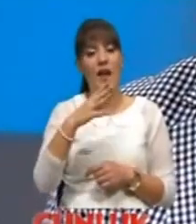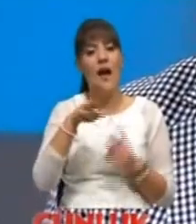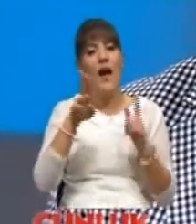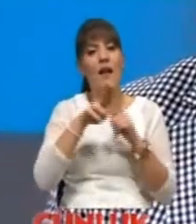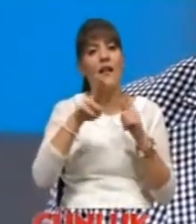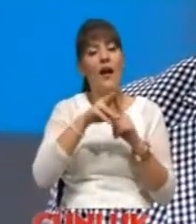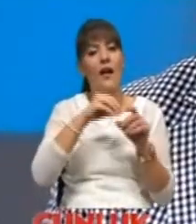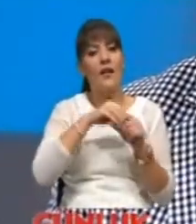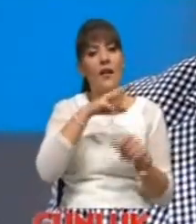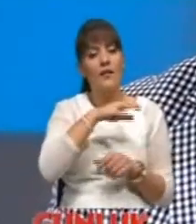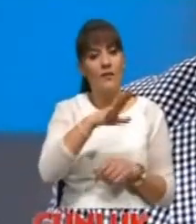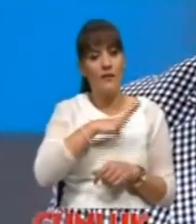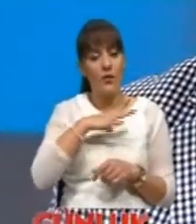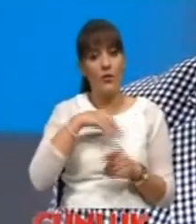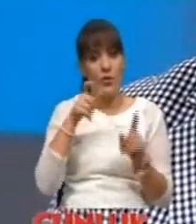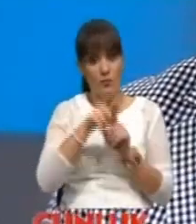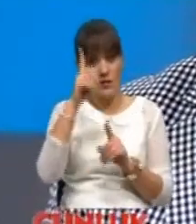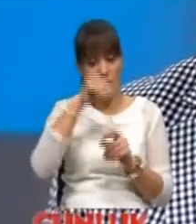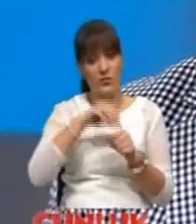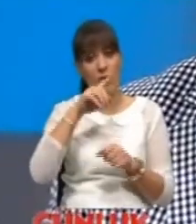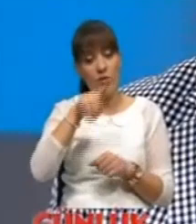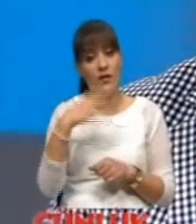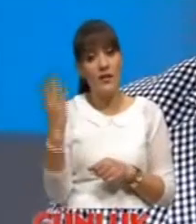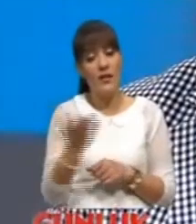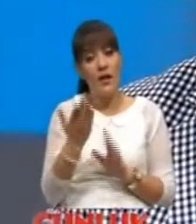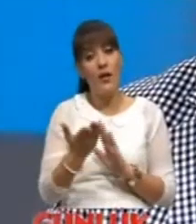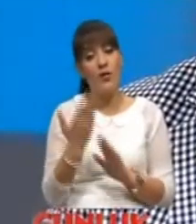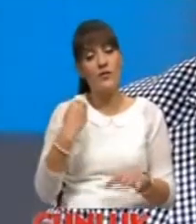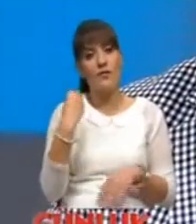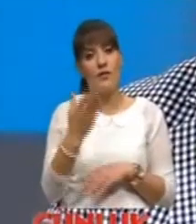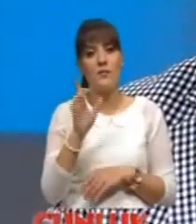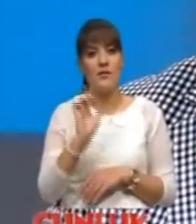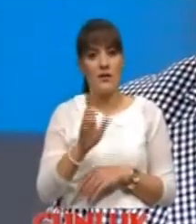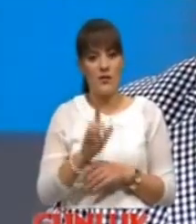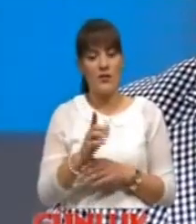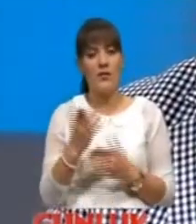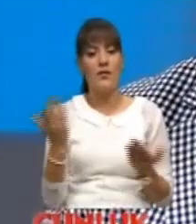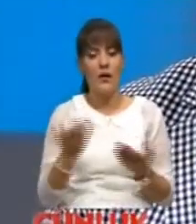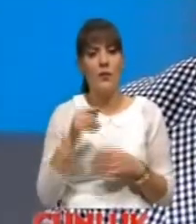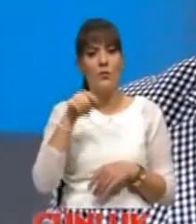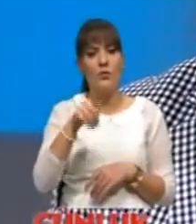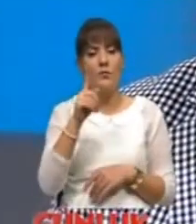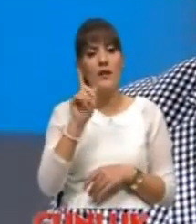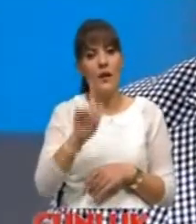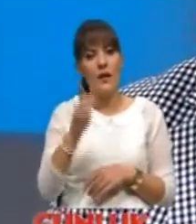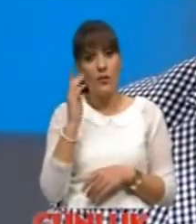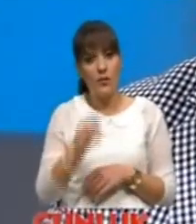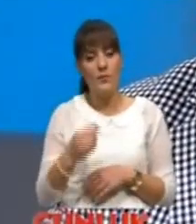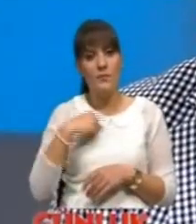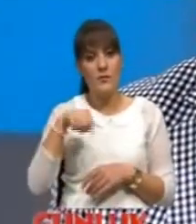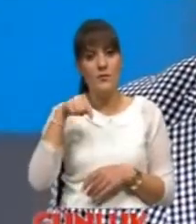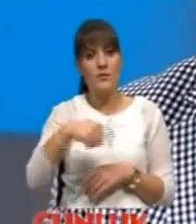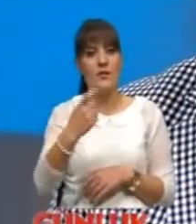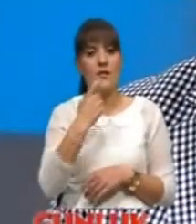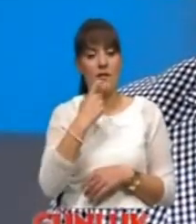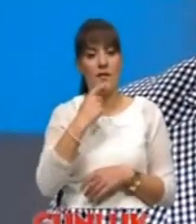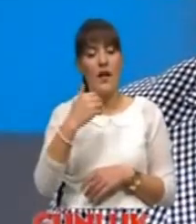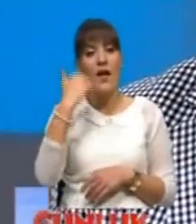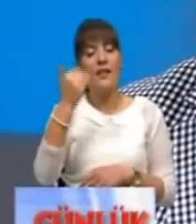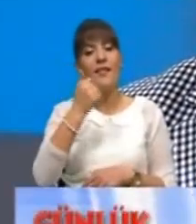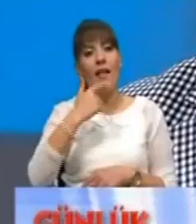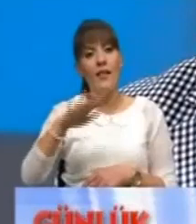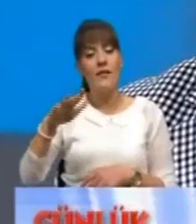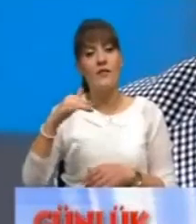var. Dolayısıyla aslında koruma bakımından onların daha da öncelik verilmesi gerekiyor. Nitekim bunun bir gereği olarak da biz bu sene